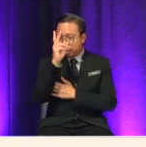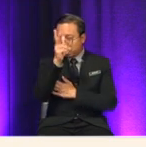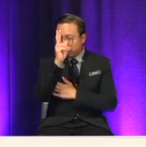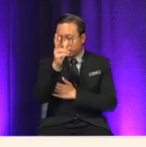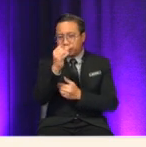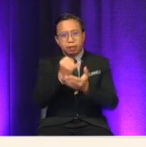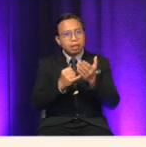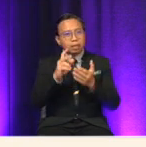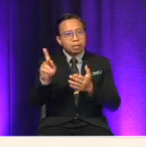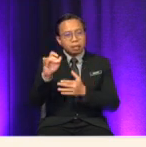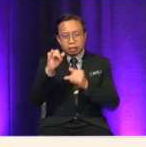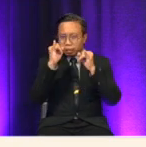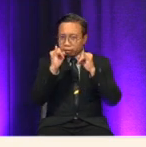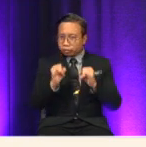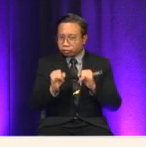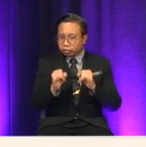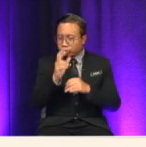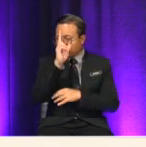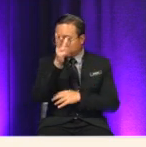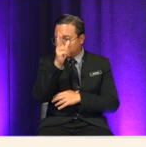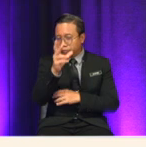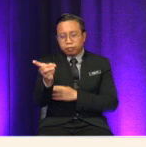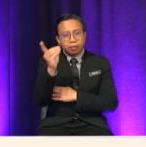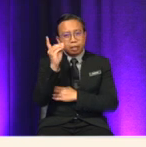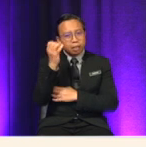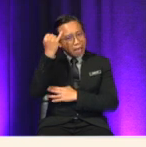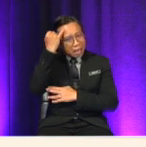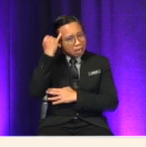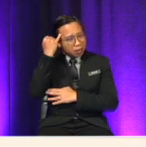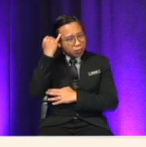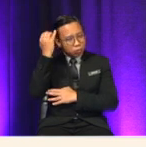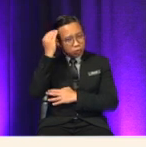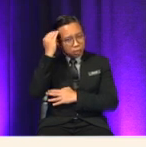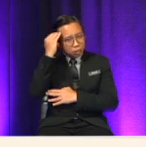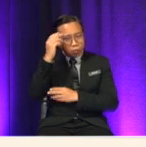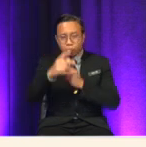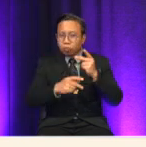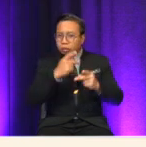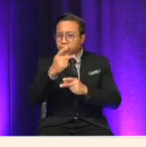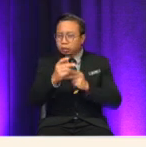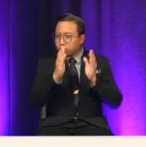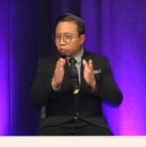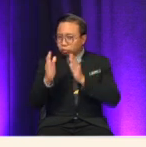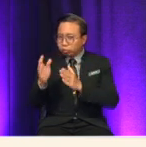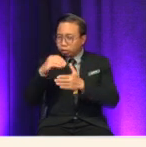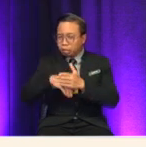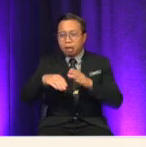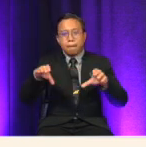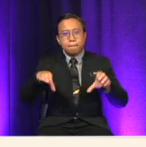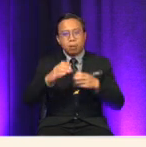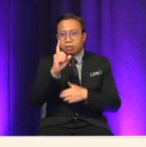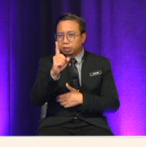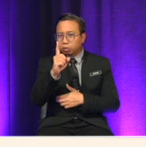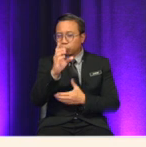yang kreatif dan mempunyai daya ekspresi. B, ilmu pengetahuan mengenai proses dan aturan dalam penciptaan suatu karya